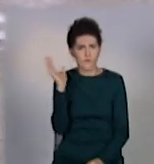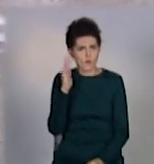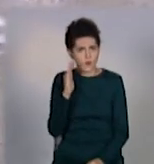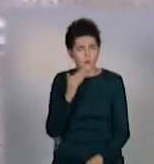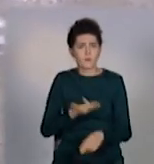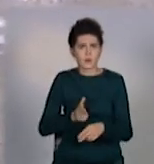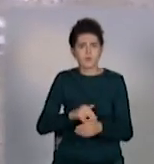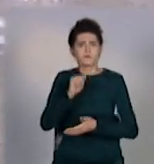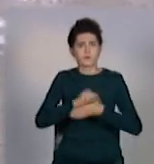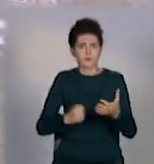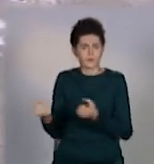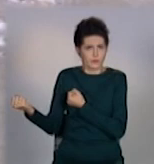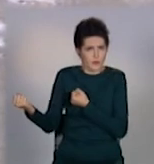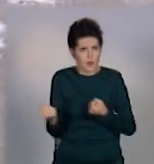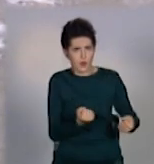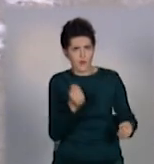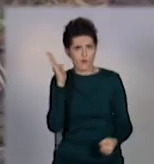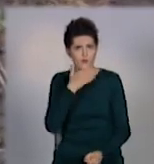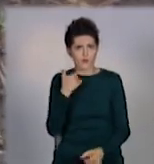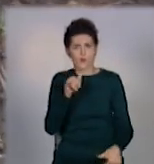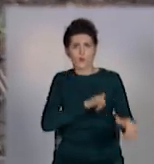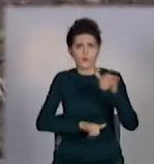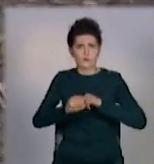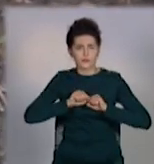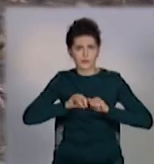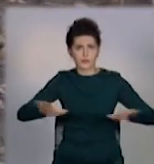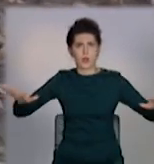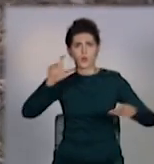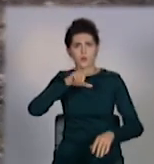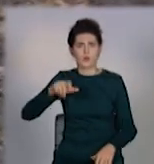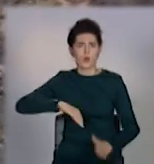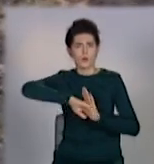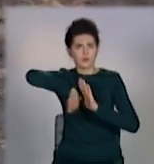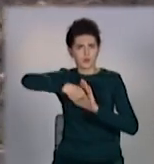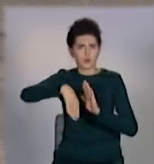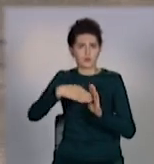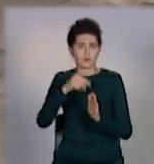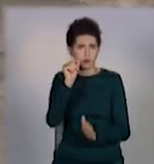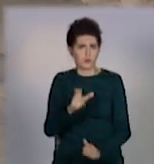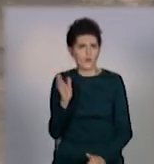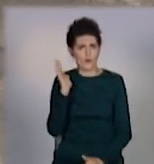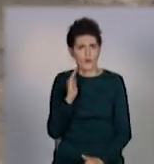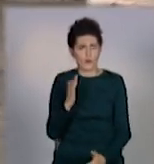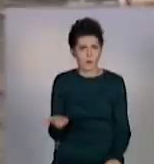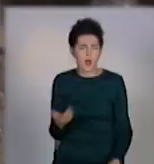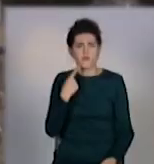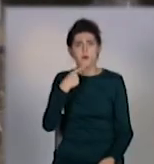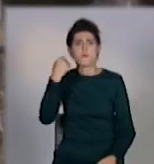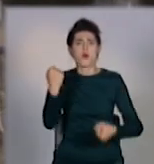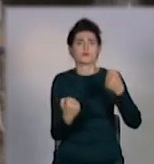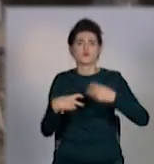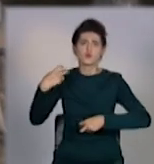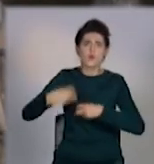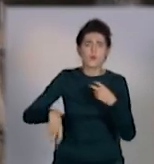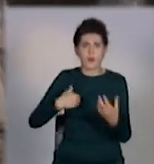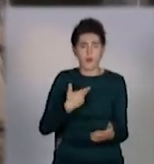Приватники затримуються. Цього разу люди розходяться по домівках із порожніми пляшками. Машина обламалася. Я інвалід,